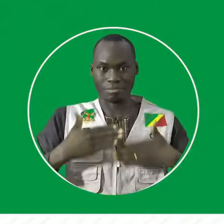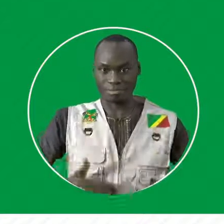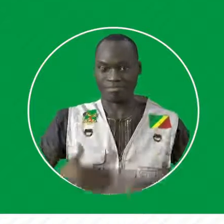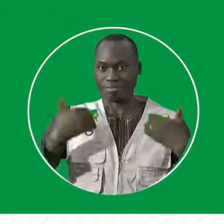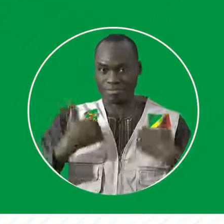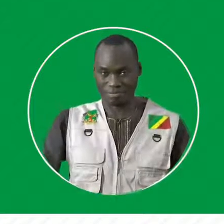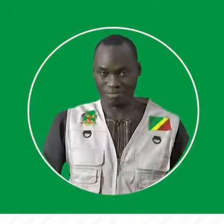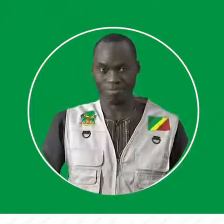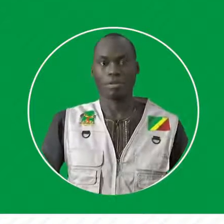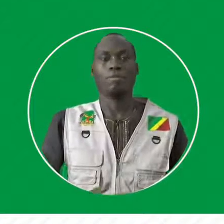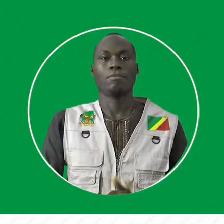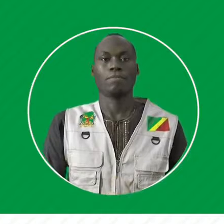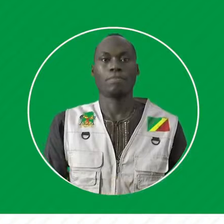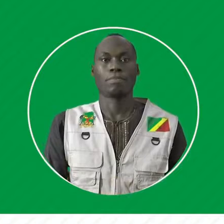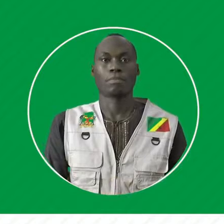services de santé de Pointe-Noire,